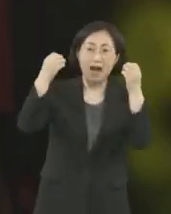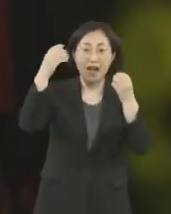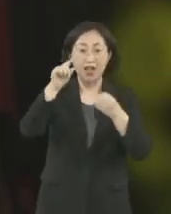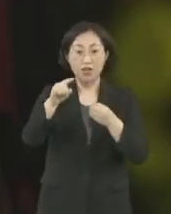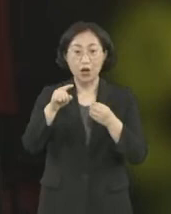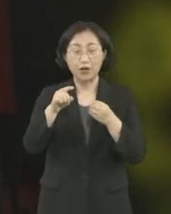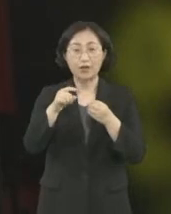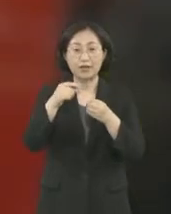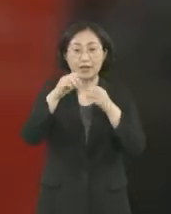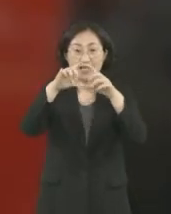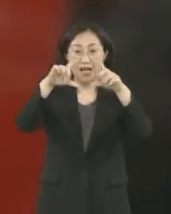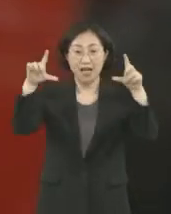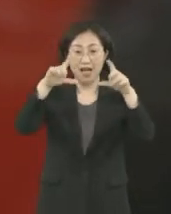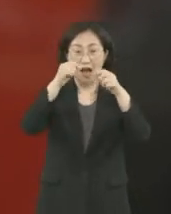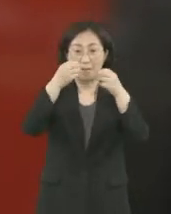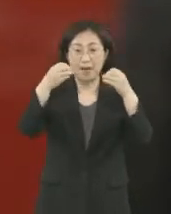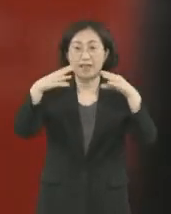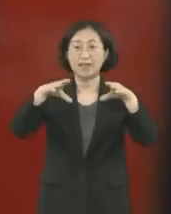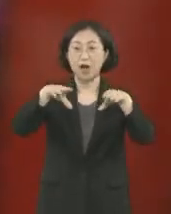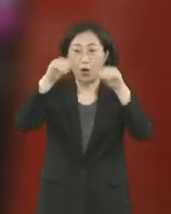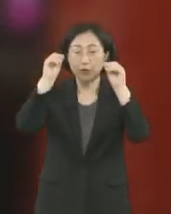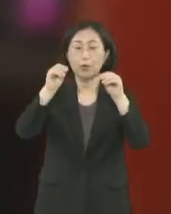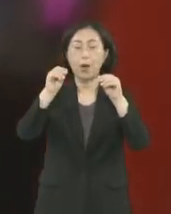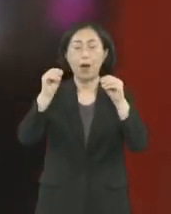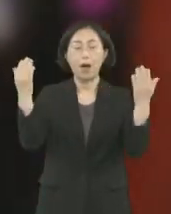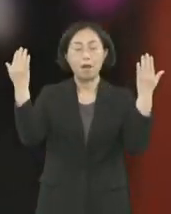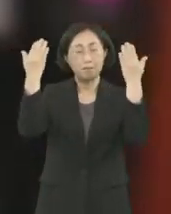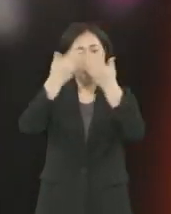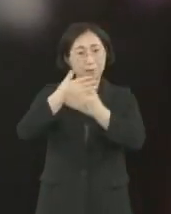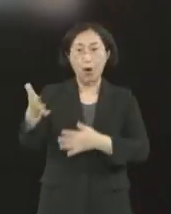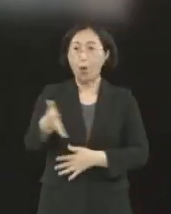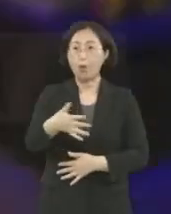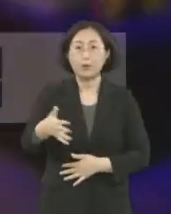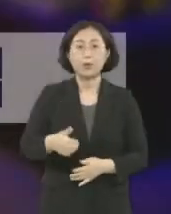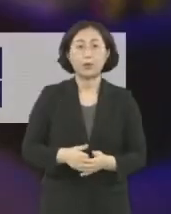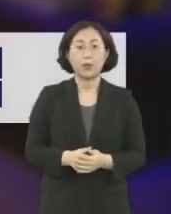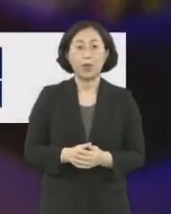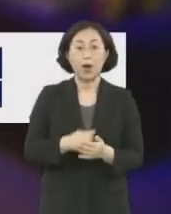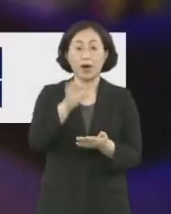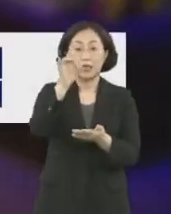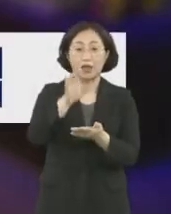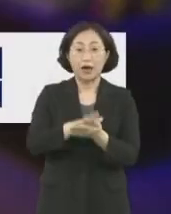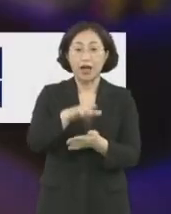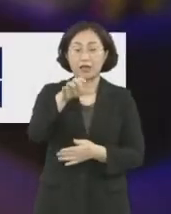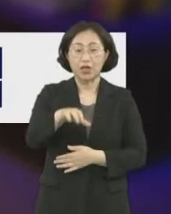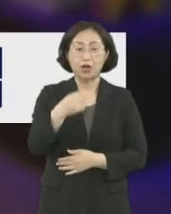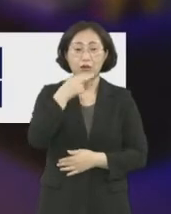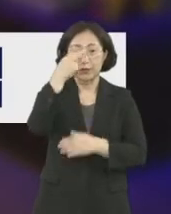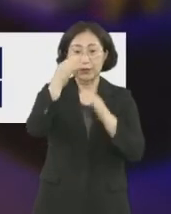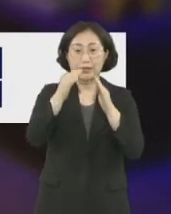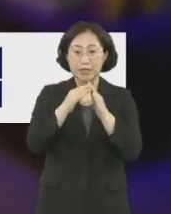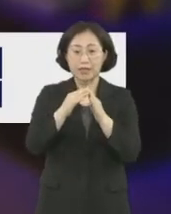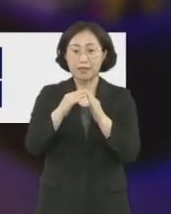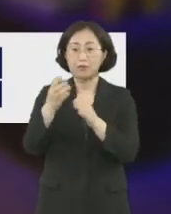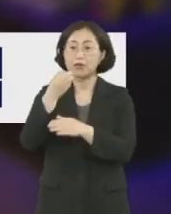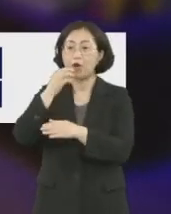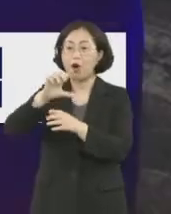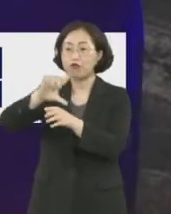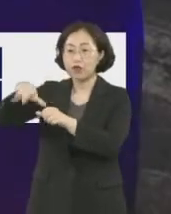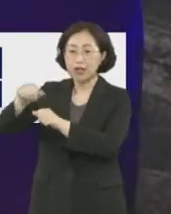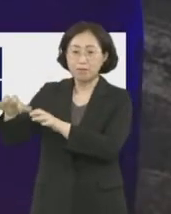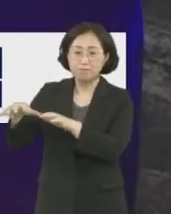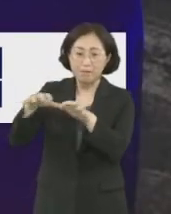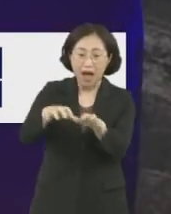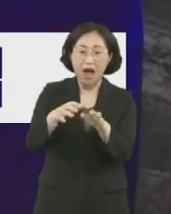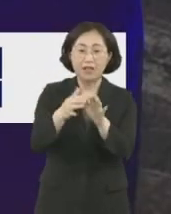모두 꺼진 채 이곳에 반해 풍경을 바꿔 놓았습니다 최근 천안 지역에서 유흥업소 원정 융 관련 코라 1구